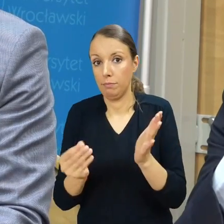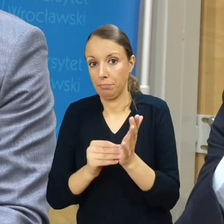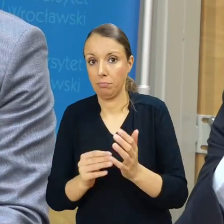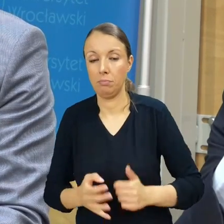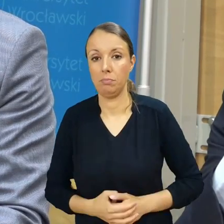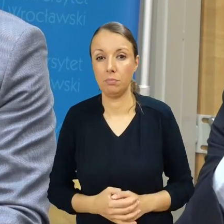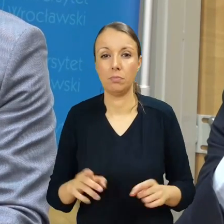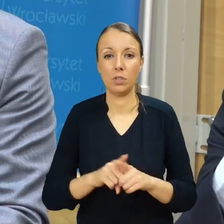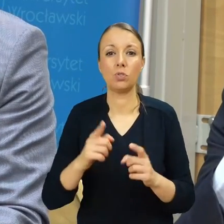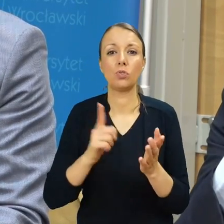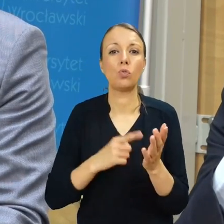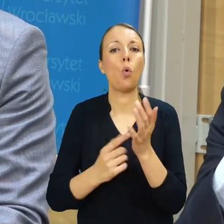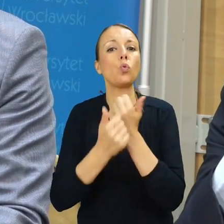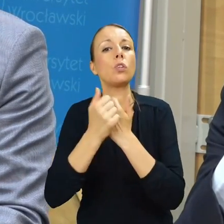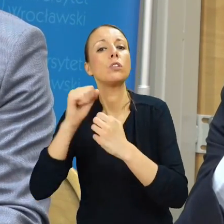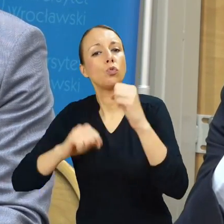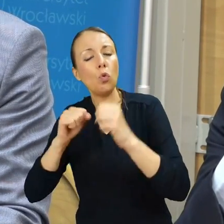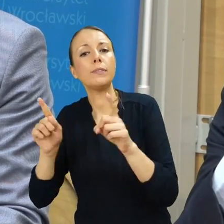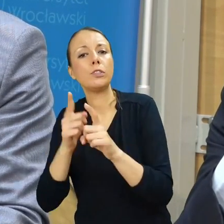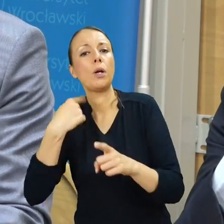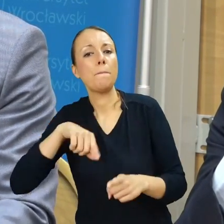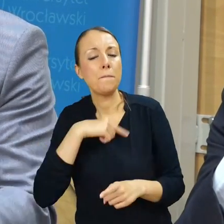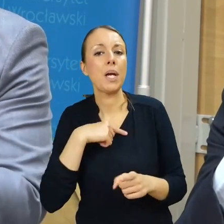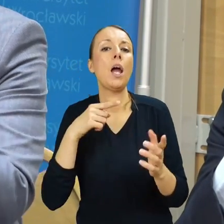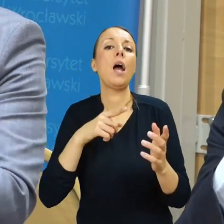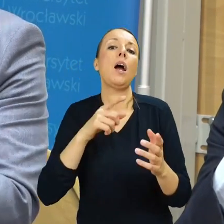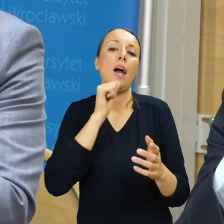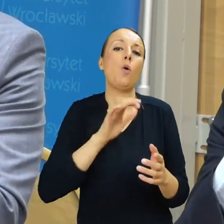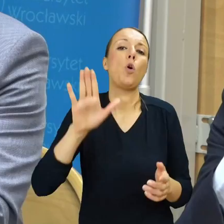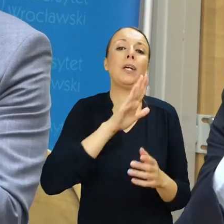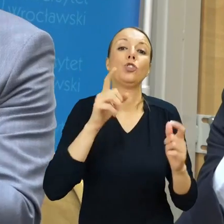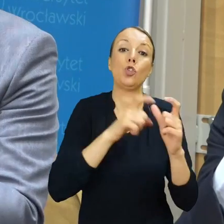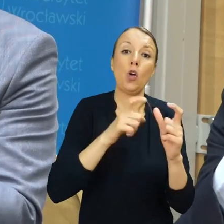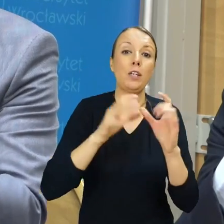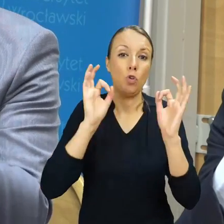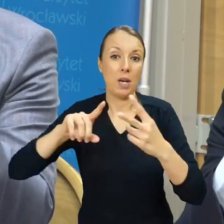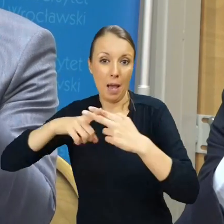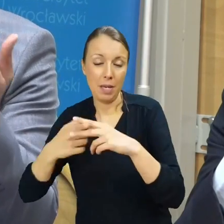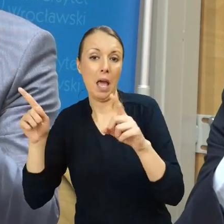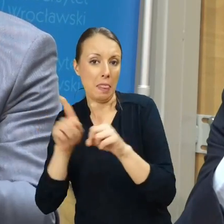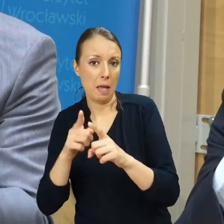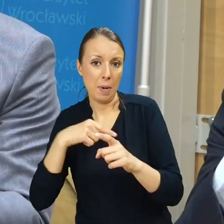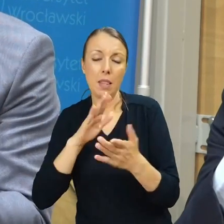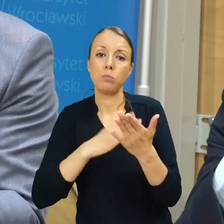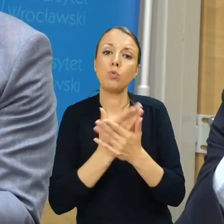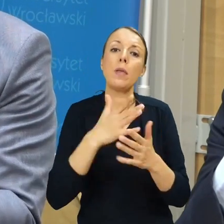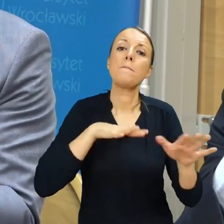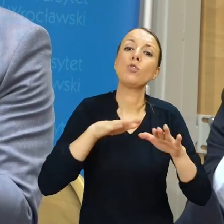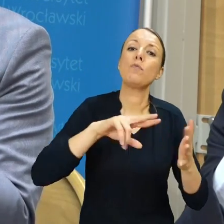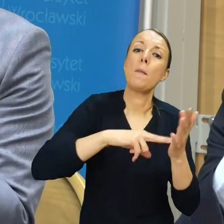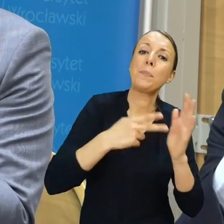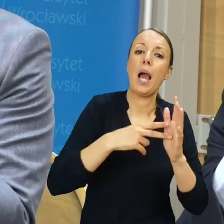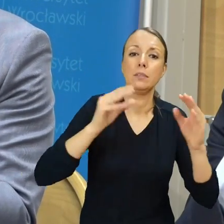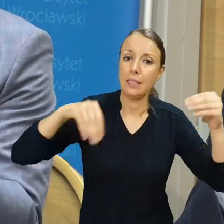sądowych sięgamy do tego Europejskiego Kodeksu Dobrej Administracji. Proszę zobaczyć, no uzasadnienie miejscowego planu zagospodarowania, różnych takich